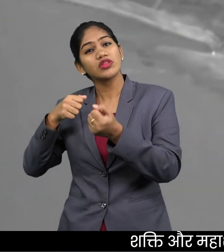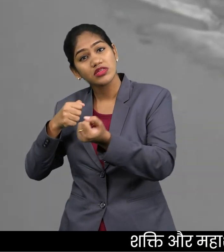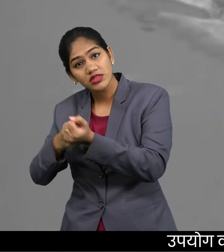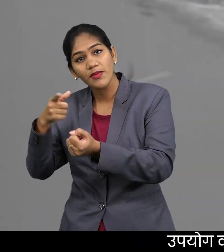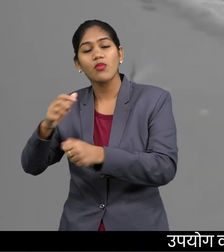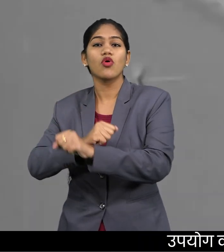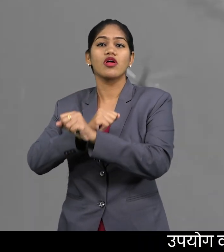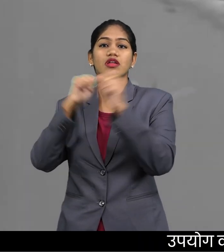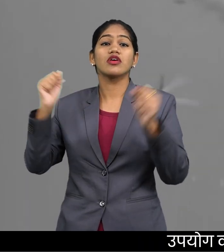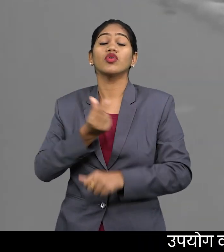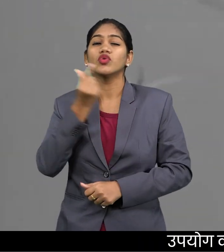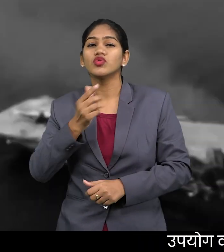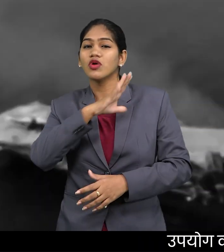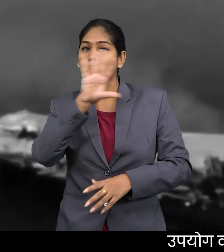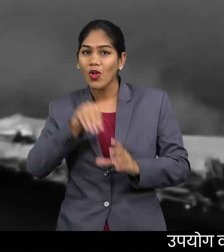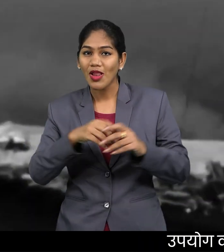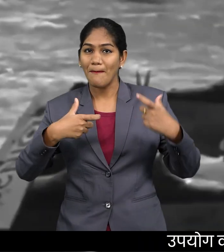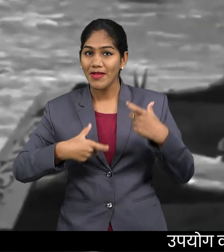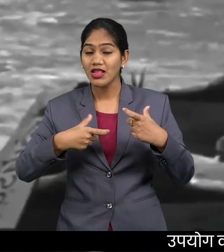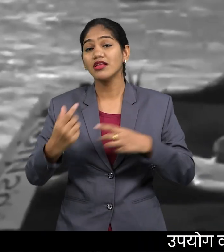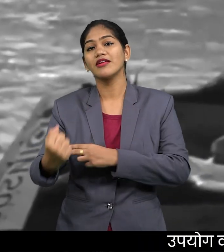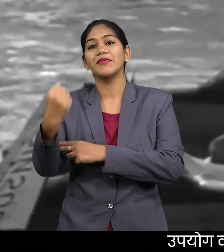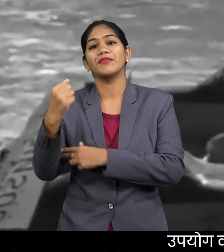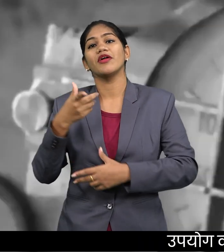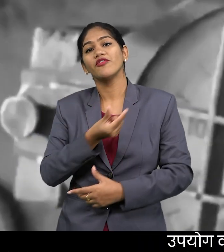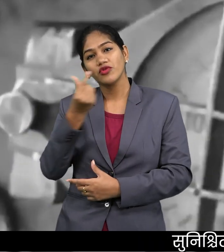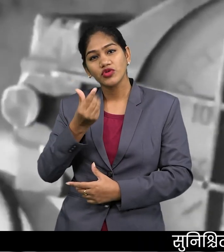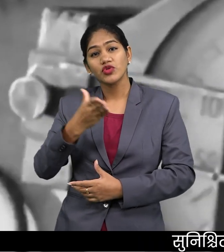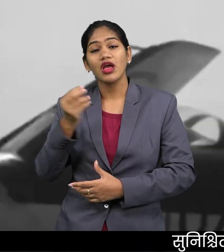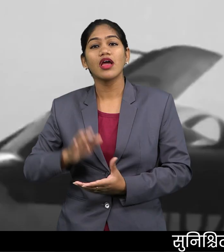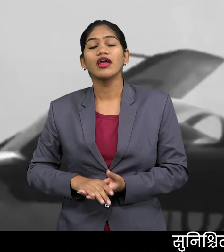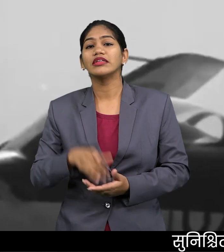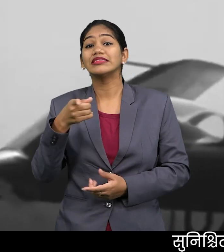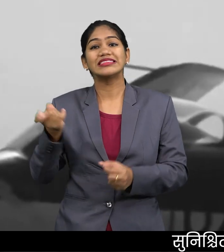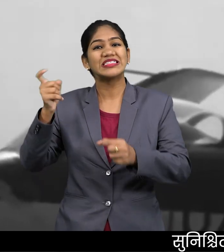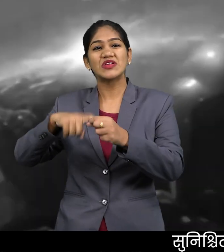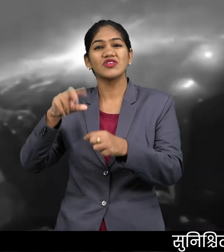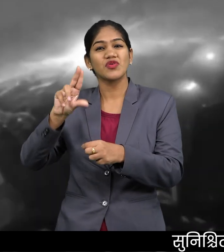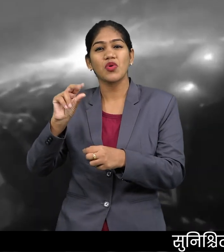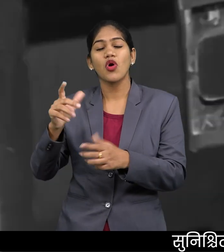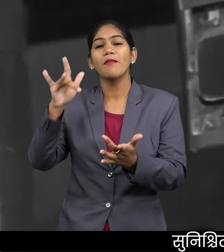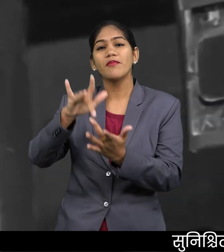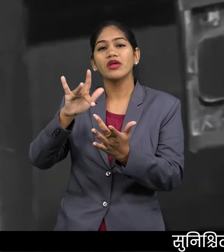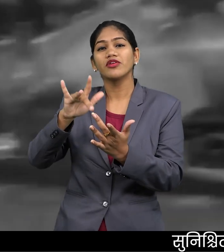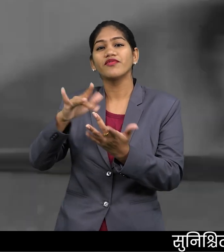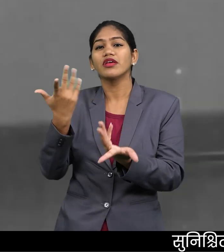का उपयोग करते हुए बांग्लादेश की स्वतंत्रता सुनिश्चित करने के लिए हस्तक्षेप